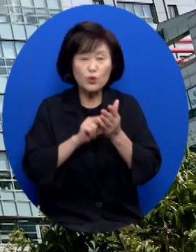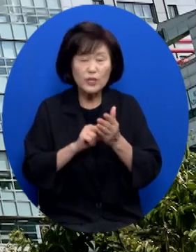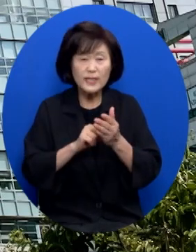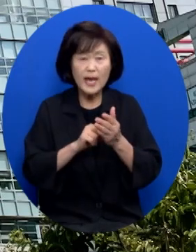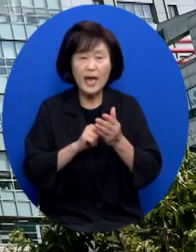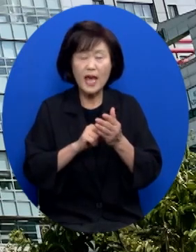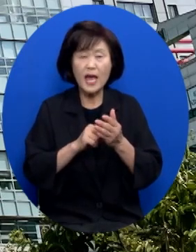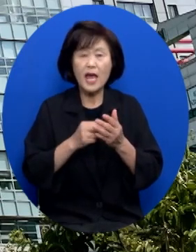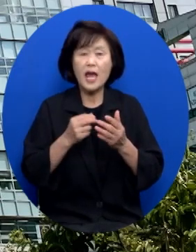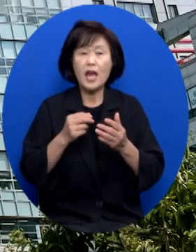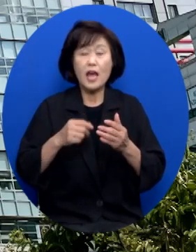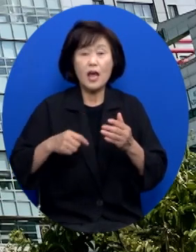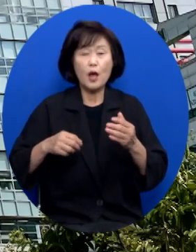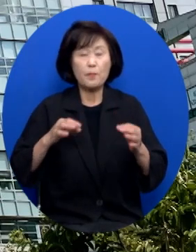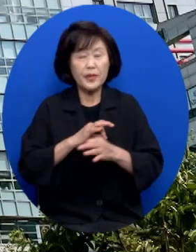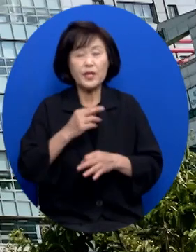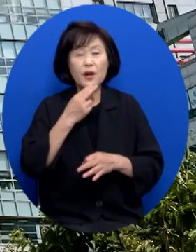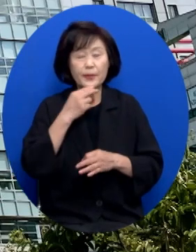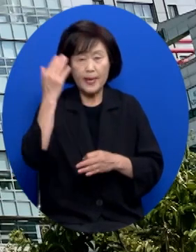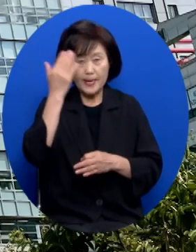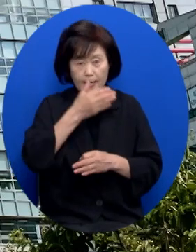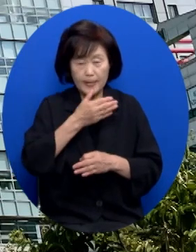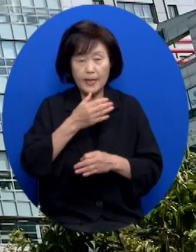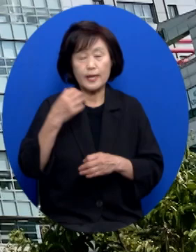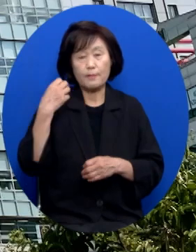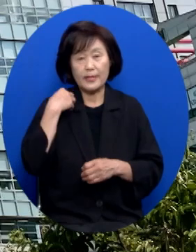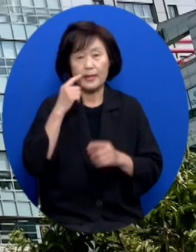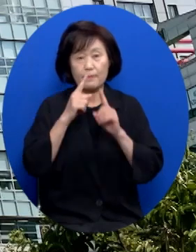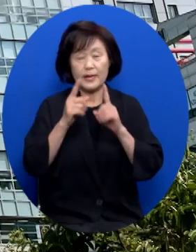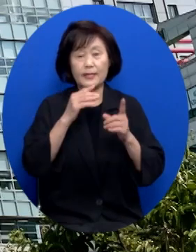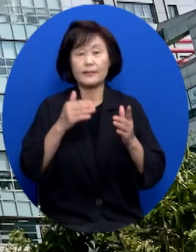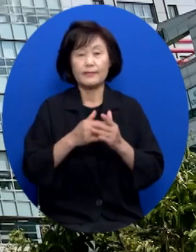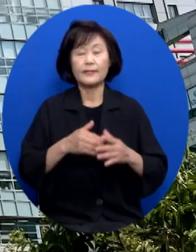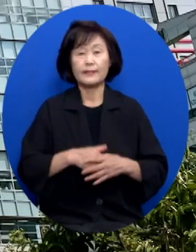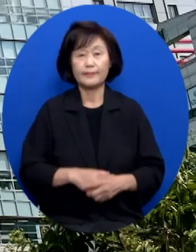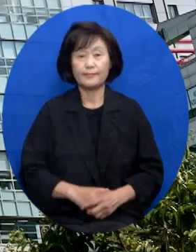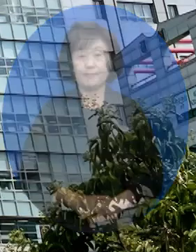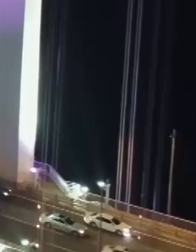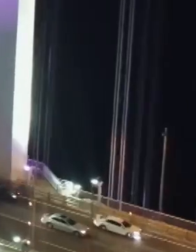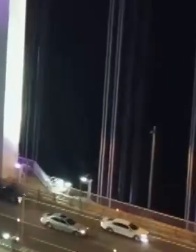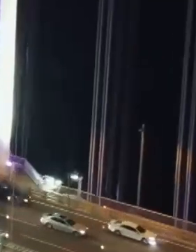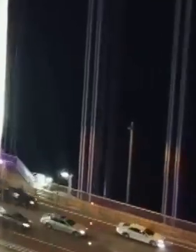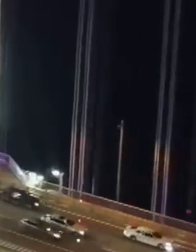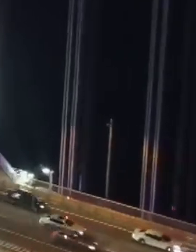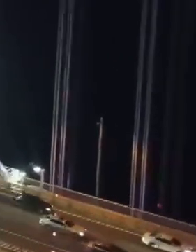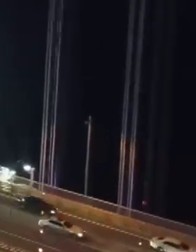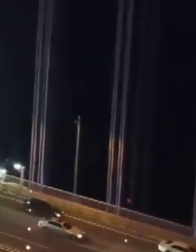총회장이 되겠다고 전했습니다. 지금까지 오늘의 주요 단신이었습니다.